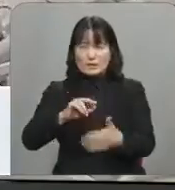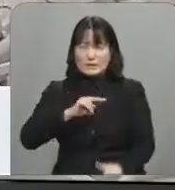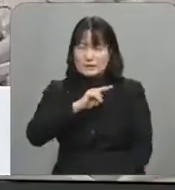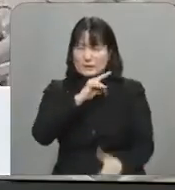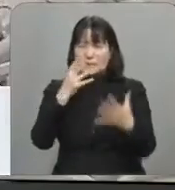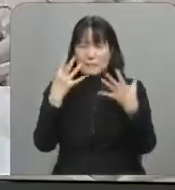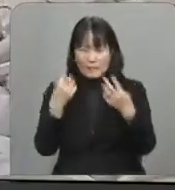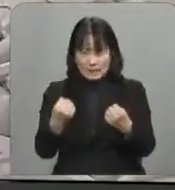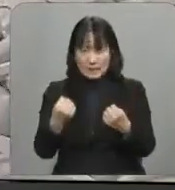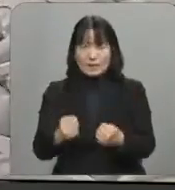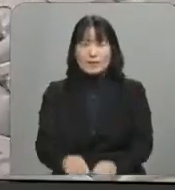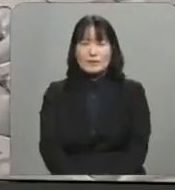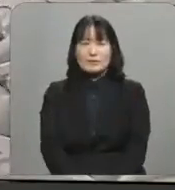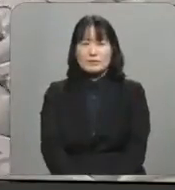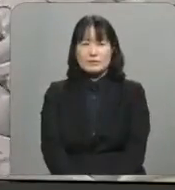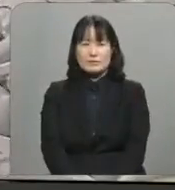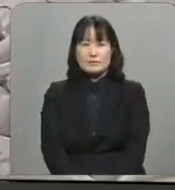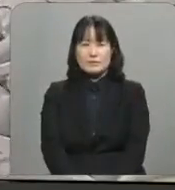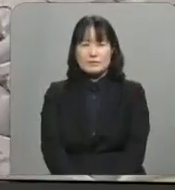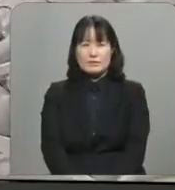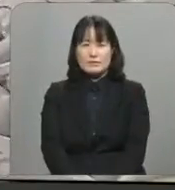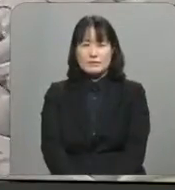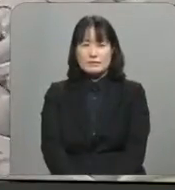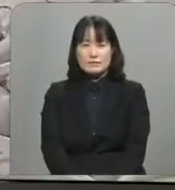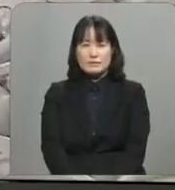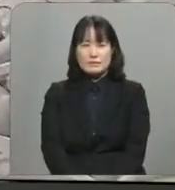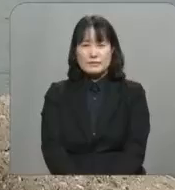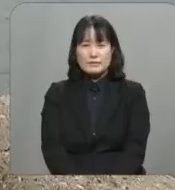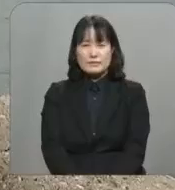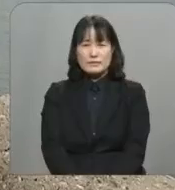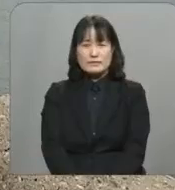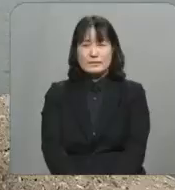한둘이 아닙니다. 정명구 기자의 보도입니다.